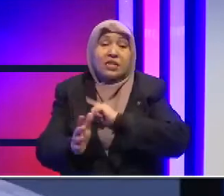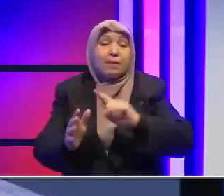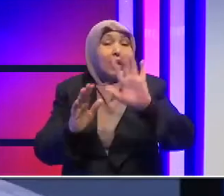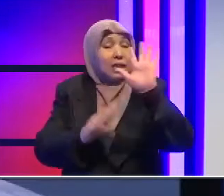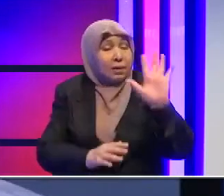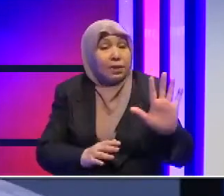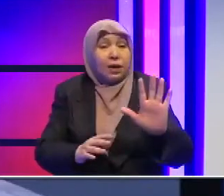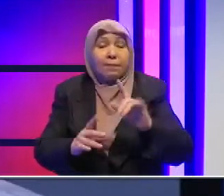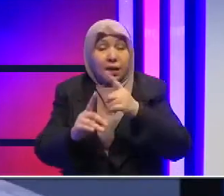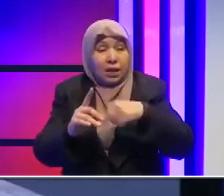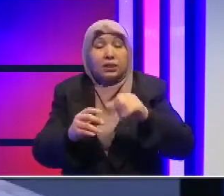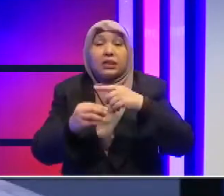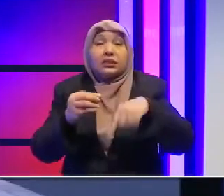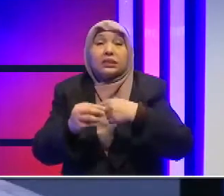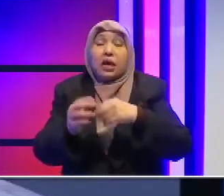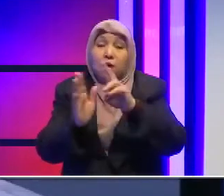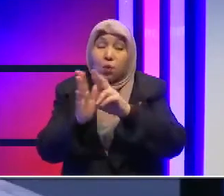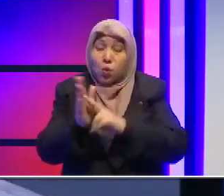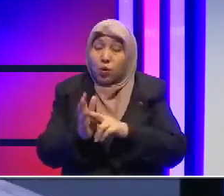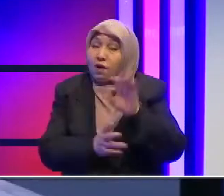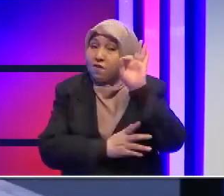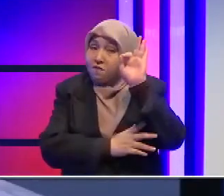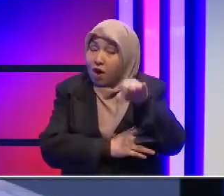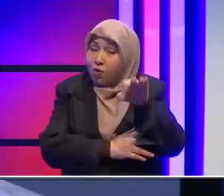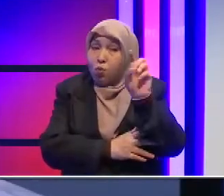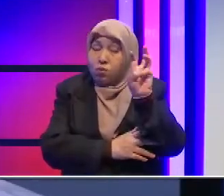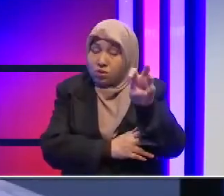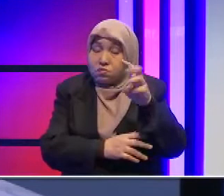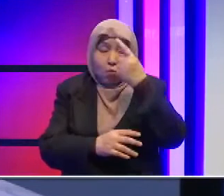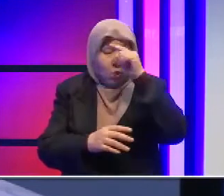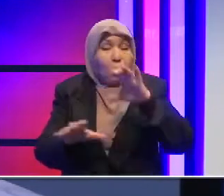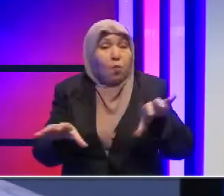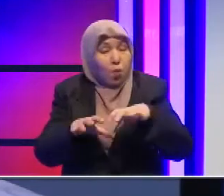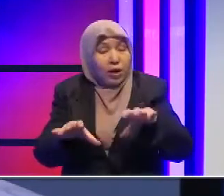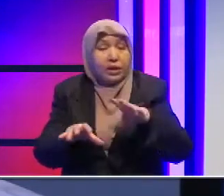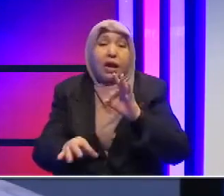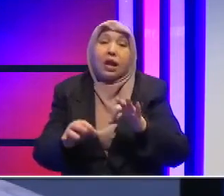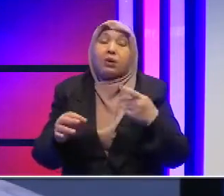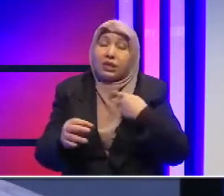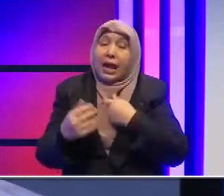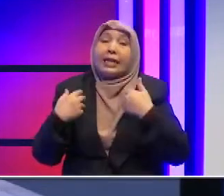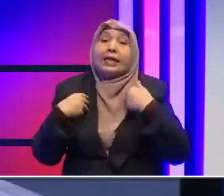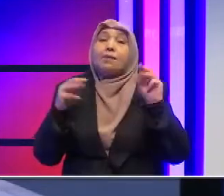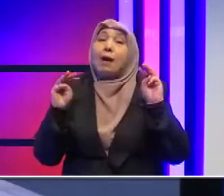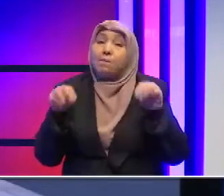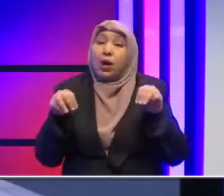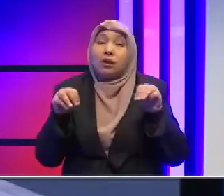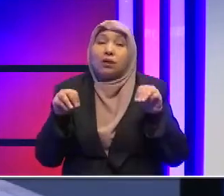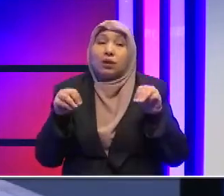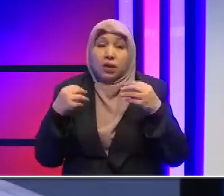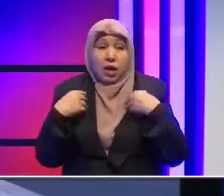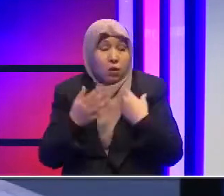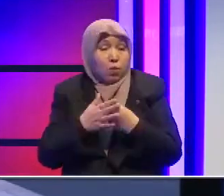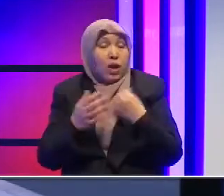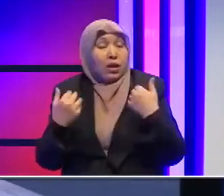mana sebutkan tentang rukun, ia merupakan satu kefarduan untuk kita menunaikannya sekiranya ada yang kemampuan bagi diri kita. Cuma kalau